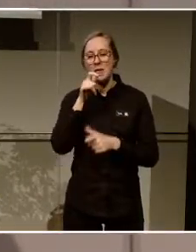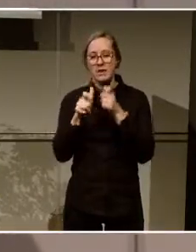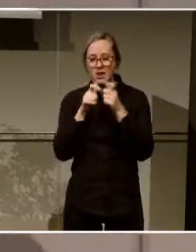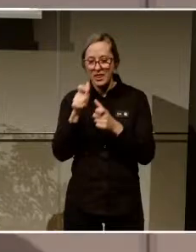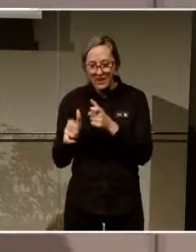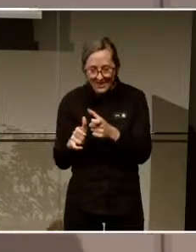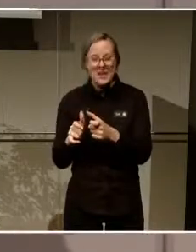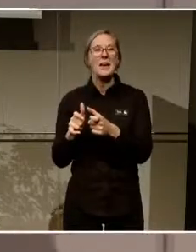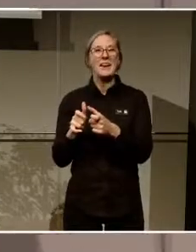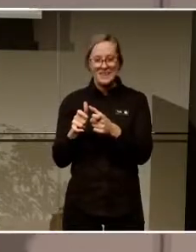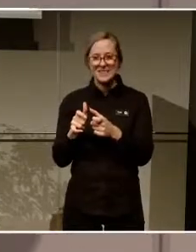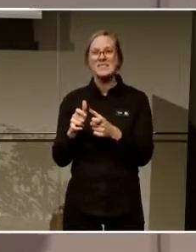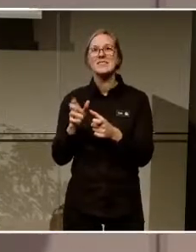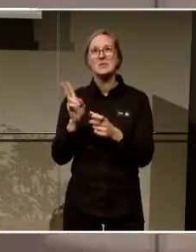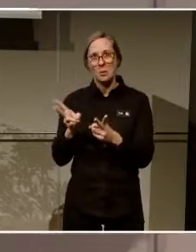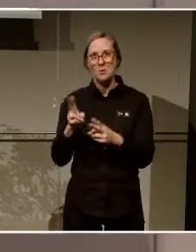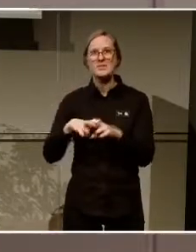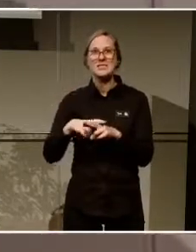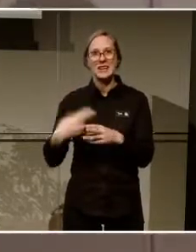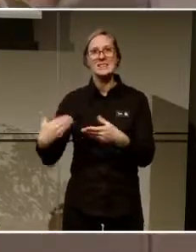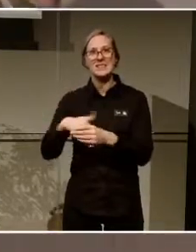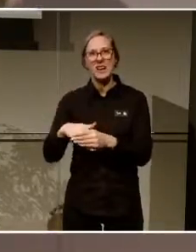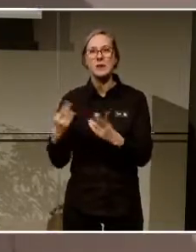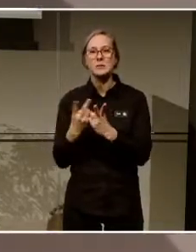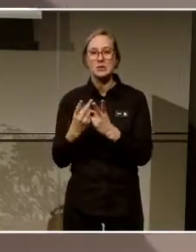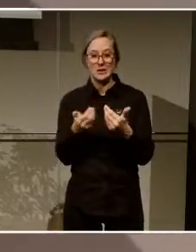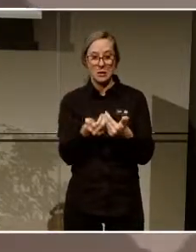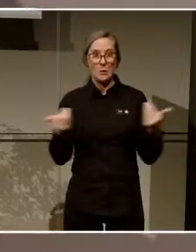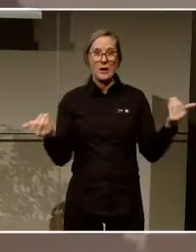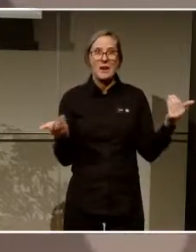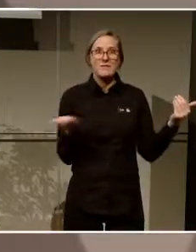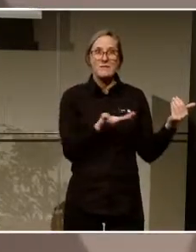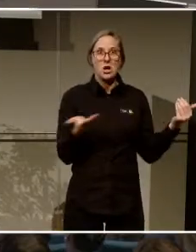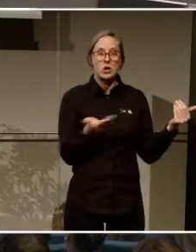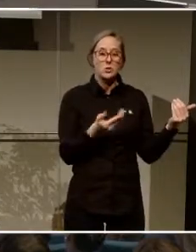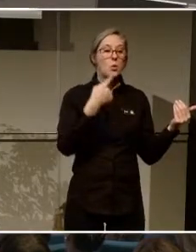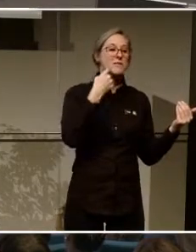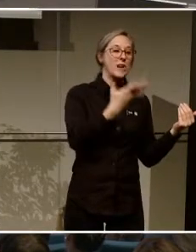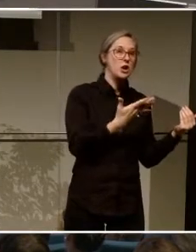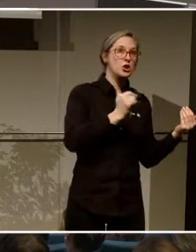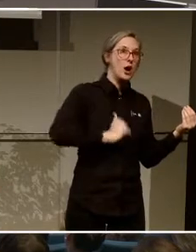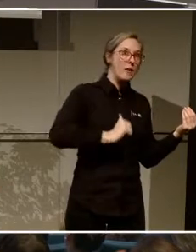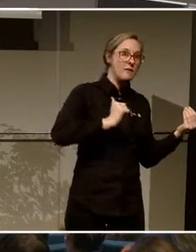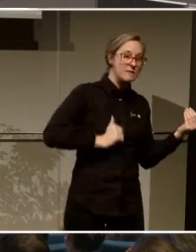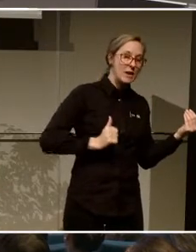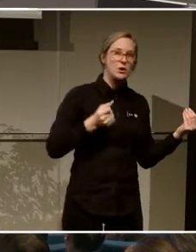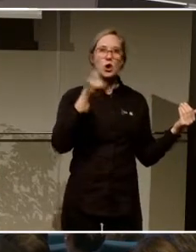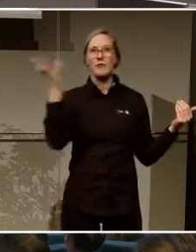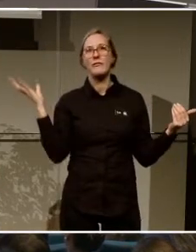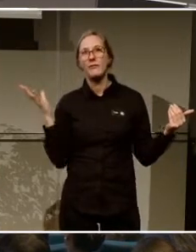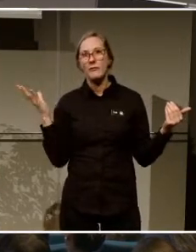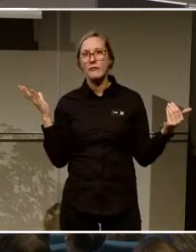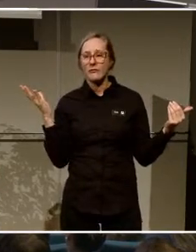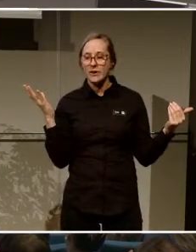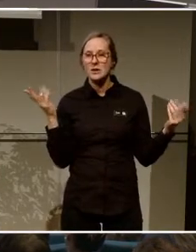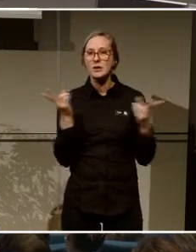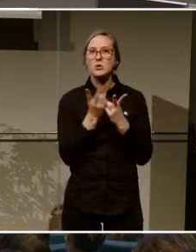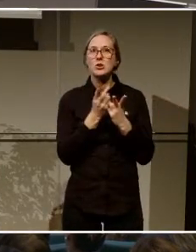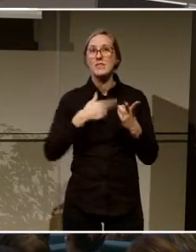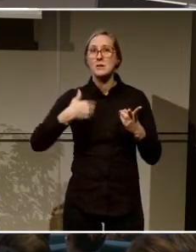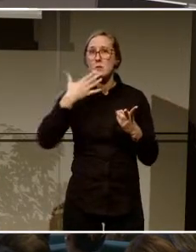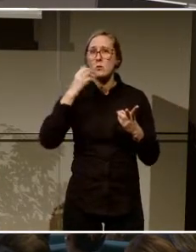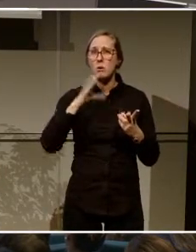jag surrar, som känner sig delaktiga. Så den stora skillnaden här är ju mellan daglig användning och resten. Så det vi har pratat mycket